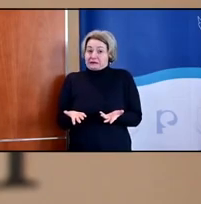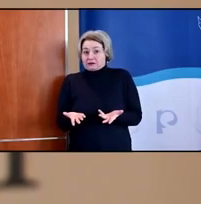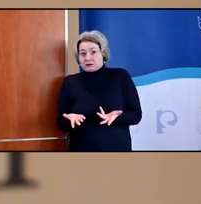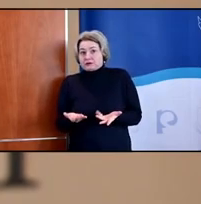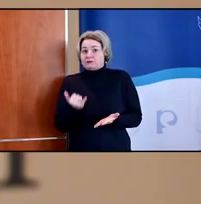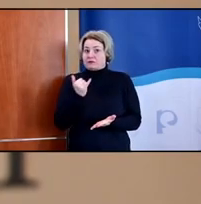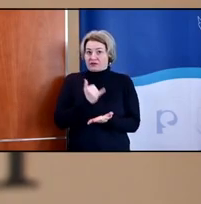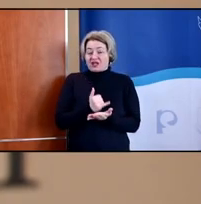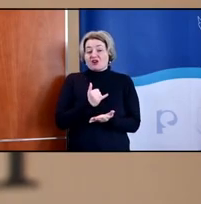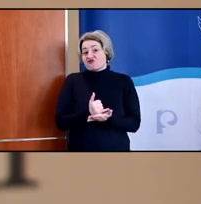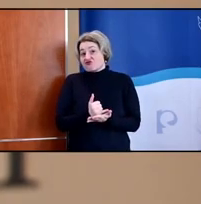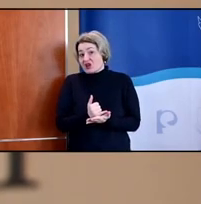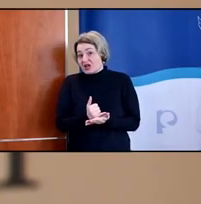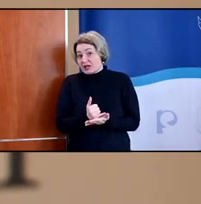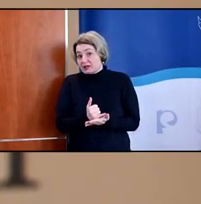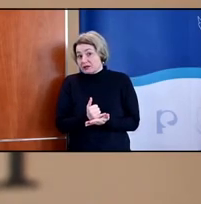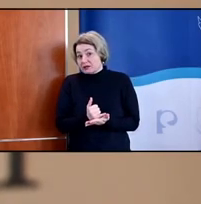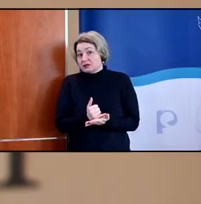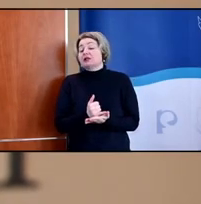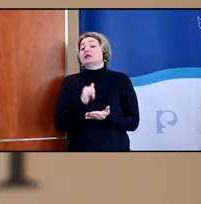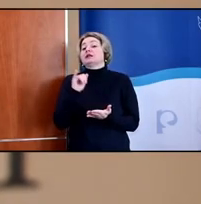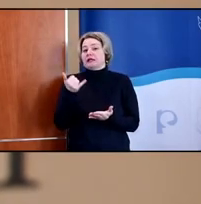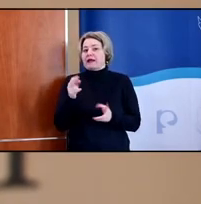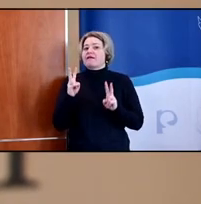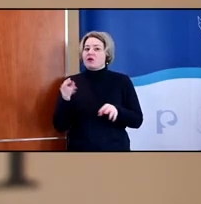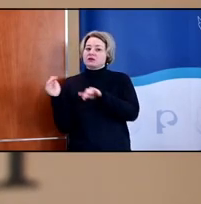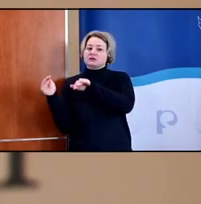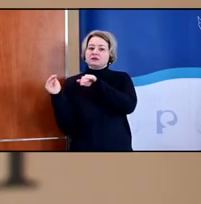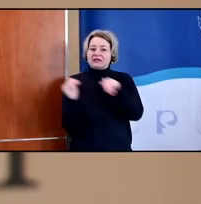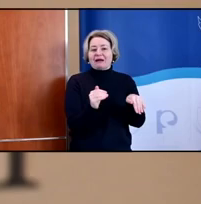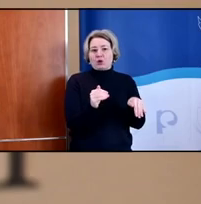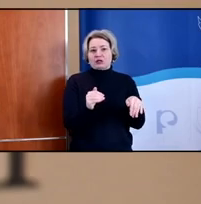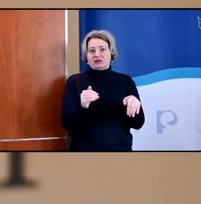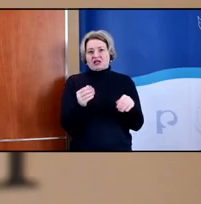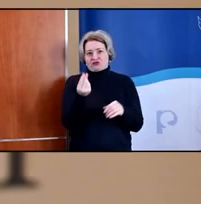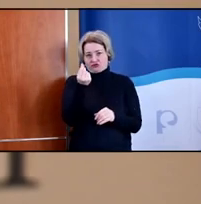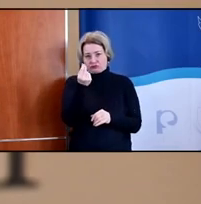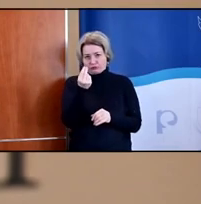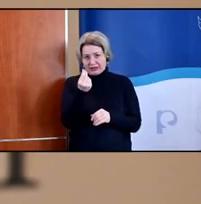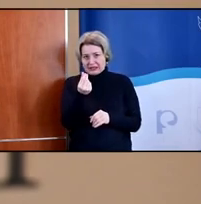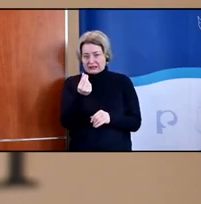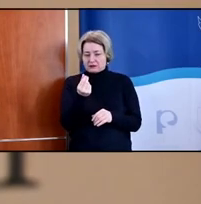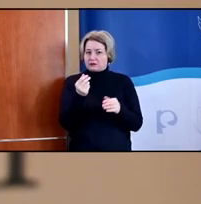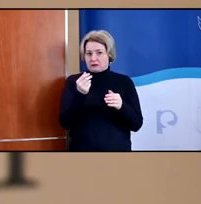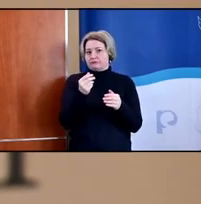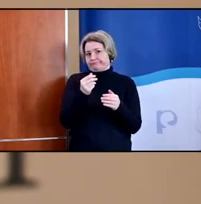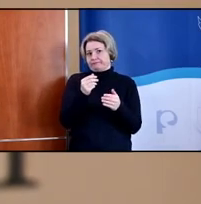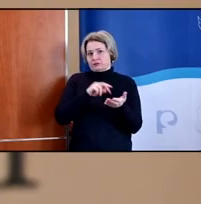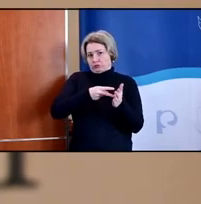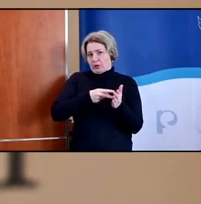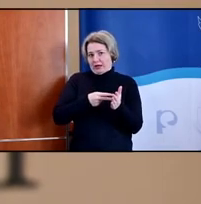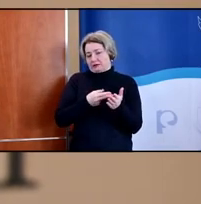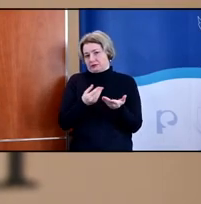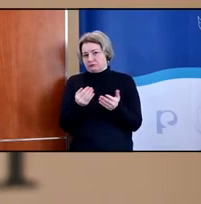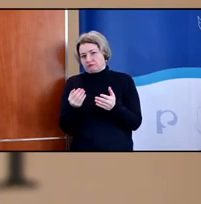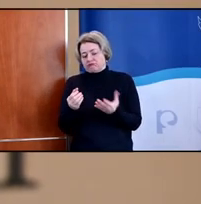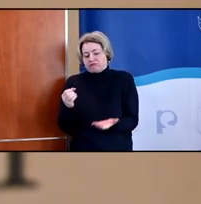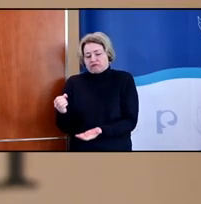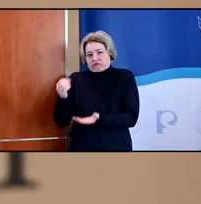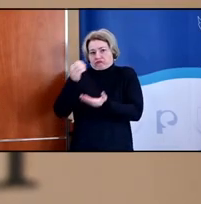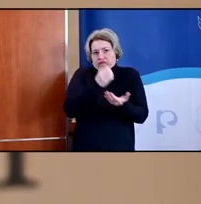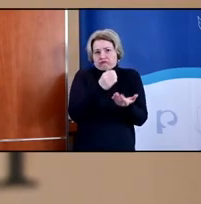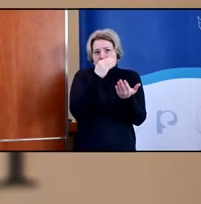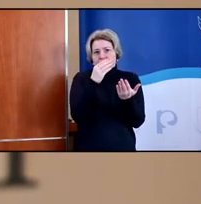hozzátartozik hogy igen van támogatási keretünk egy-egy projektnek a megvalósítására de nagyon sokszor az hogy egy